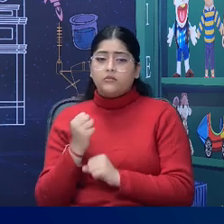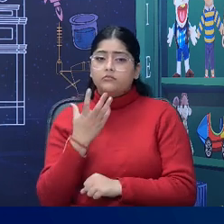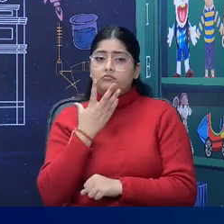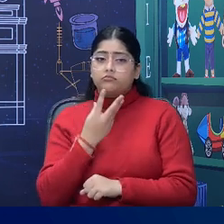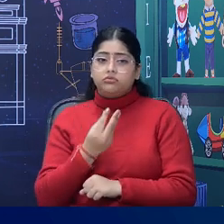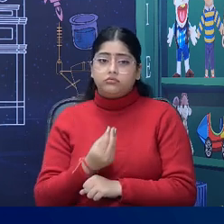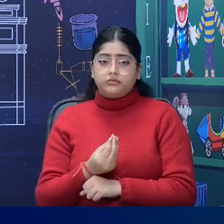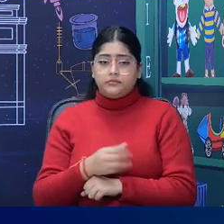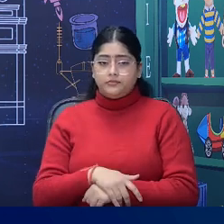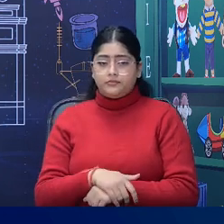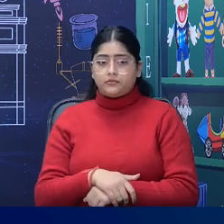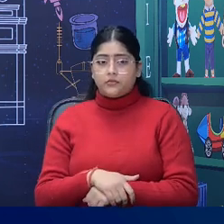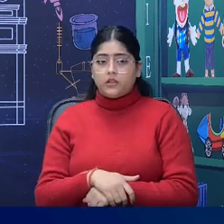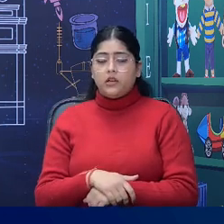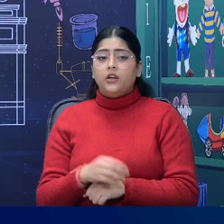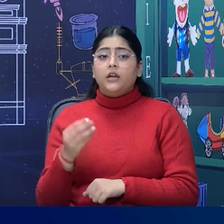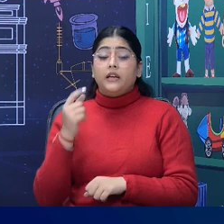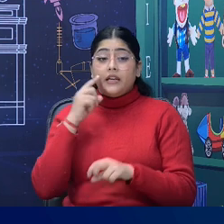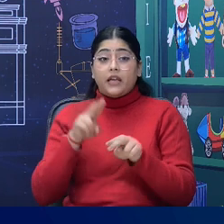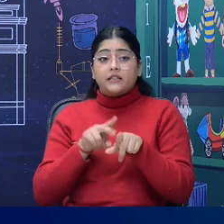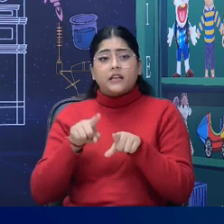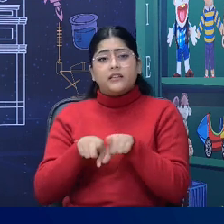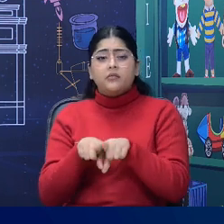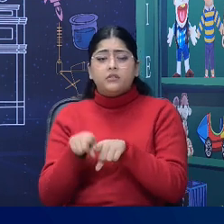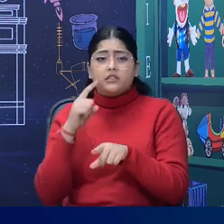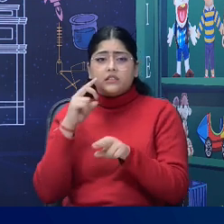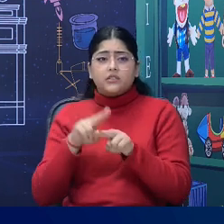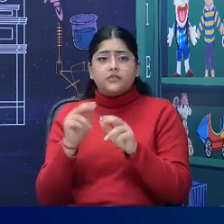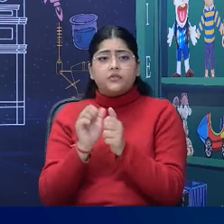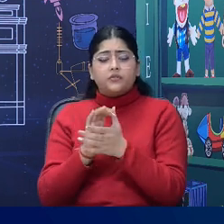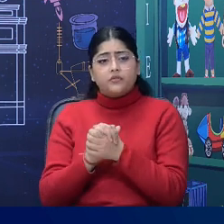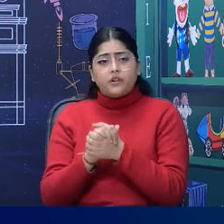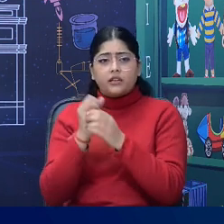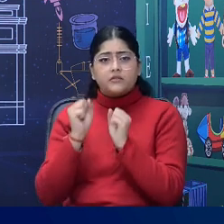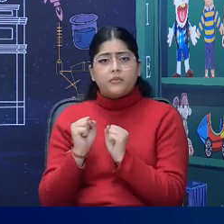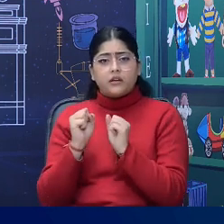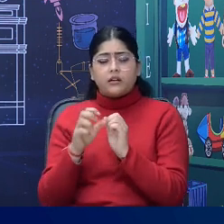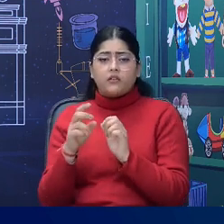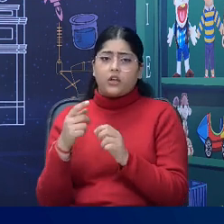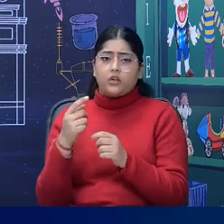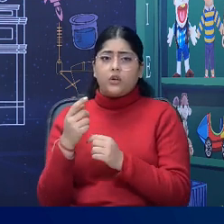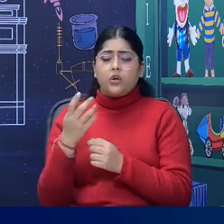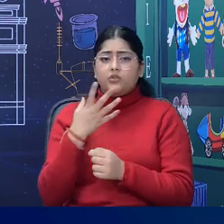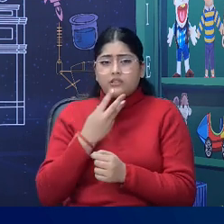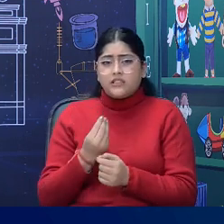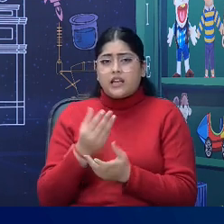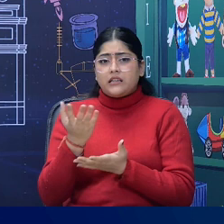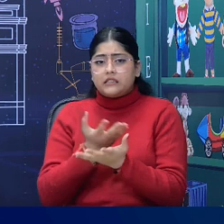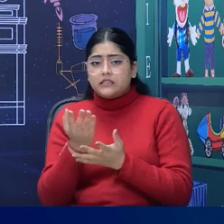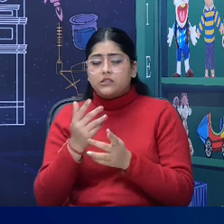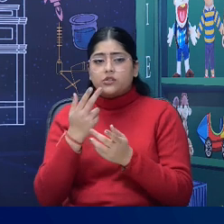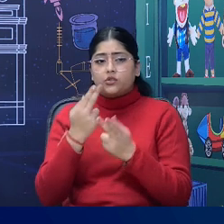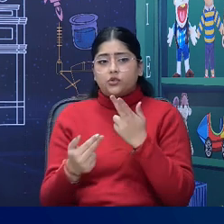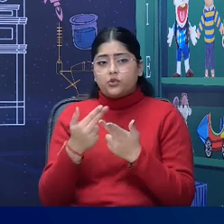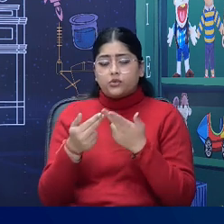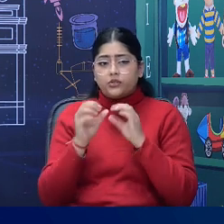के साथ बैठते हैं तो कुछ परेशानी की बातें हम लोग चर्चा पर रखते हैं पैसा कैसे पैदा किया जाए जी मतलब हम लोग सोचते हैं ना कि किस तरह